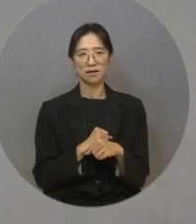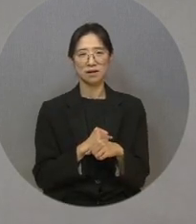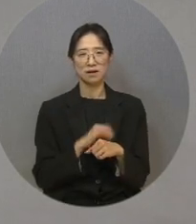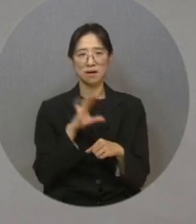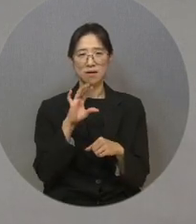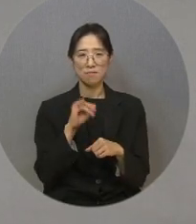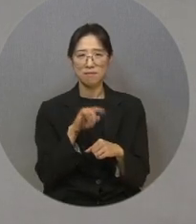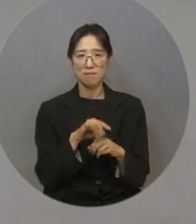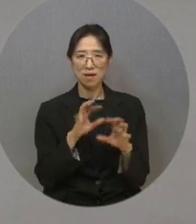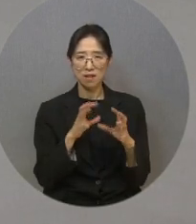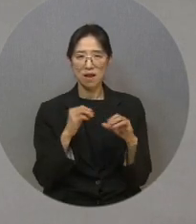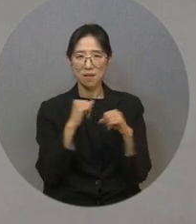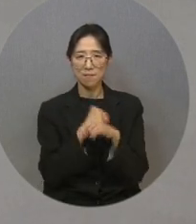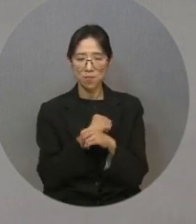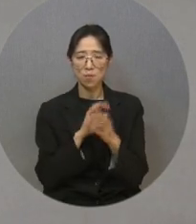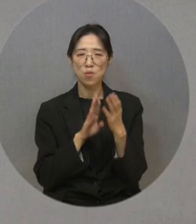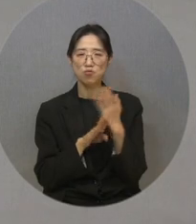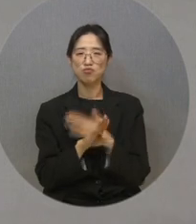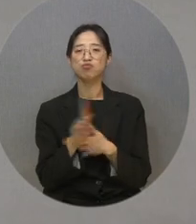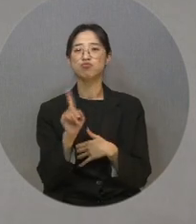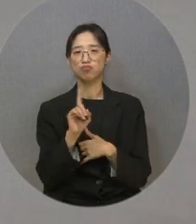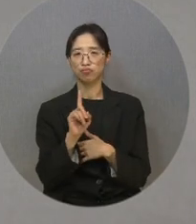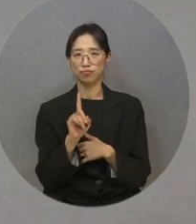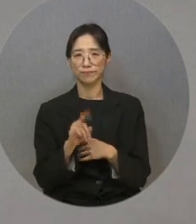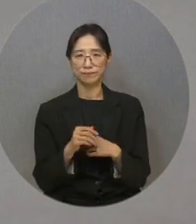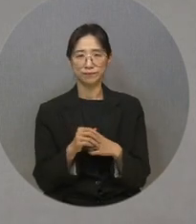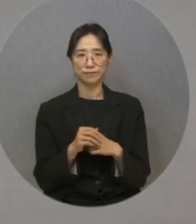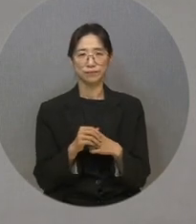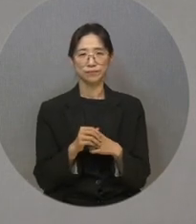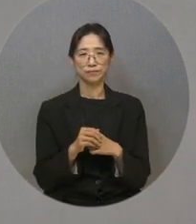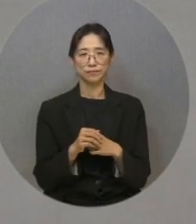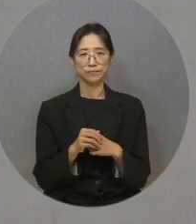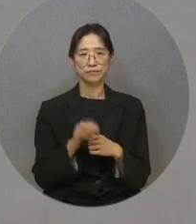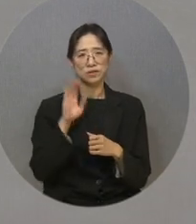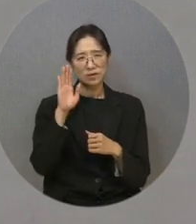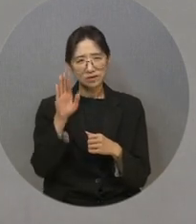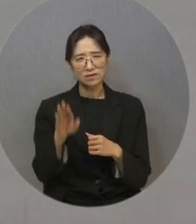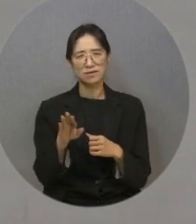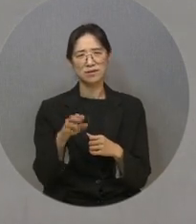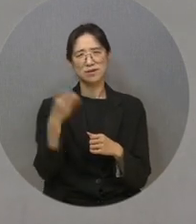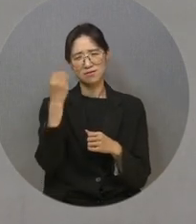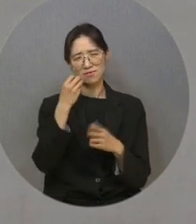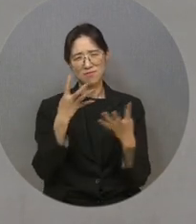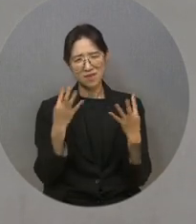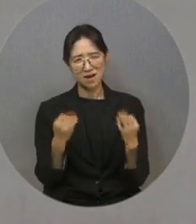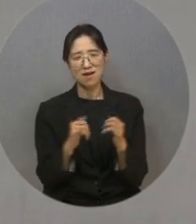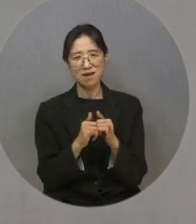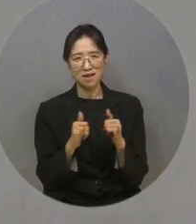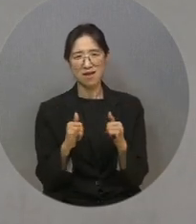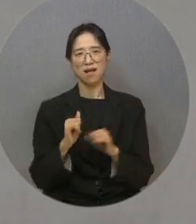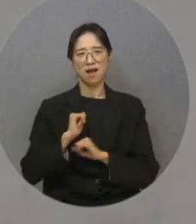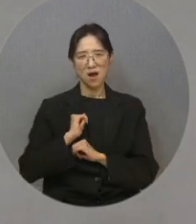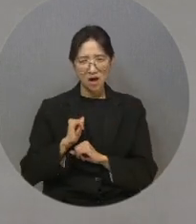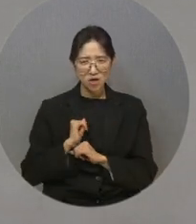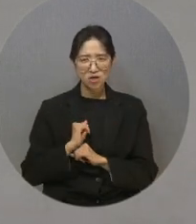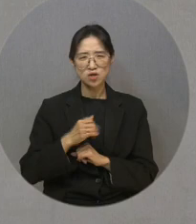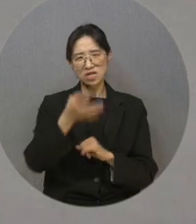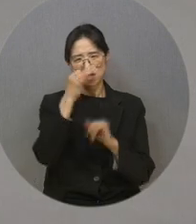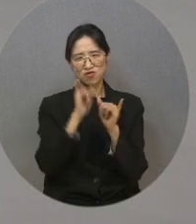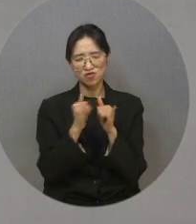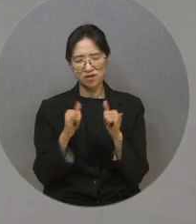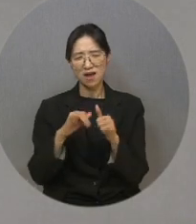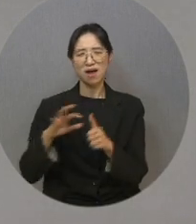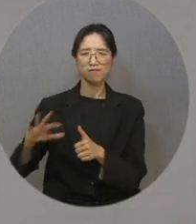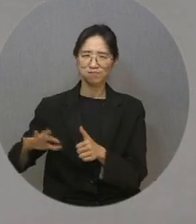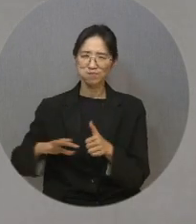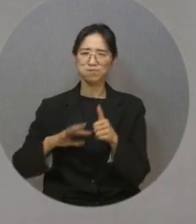또 백제가 멸망당하고 나서 어떻게 됐습니까? 그게 많은 수십만 명에 해당되는 많은 장군들과 기술자들을